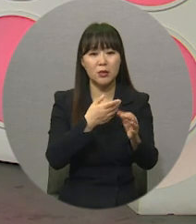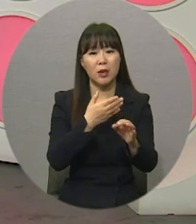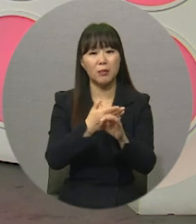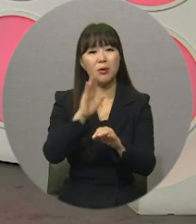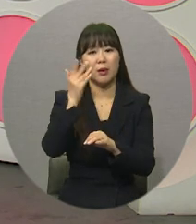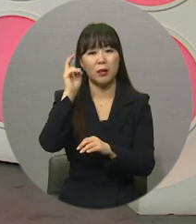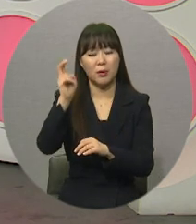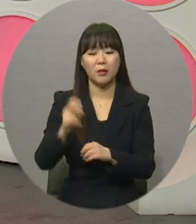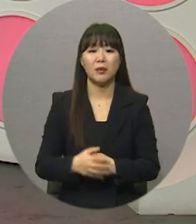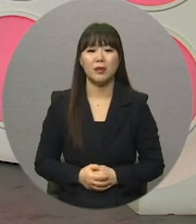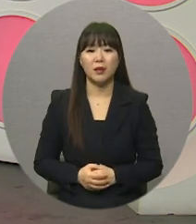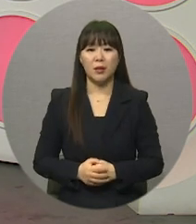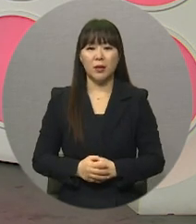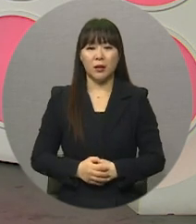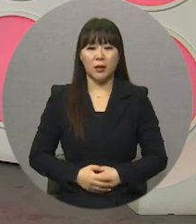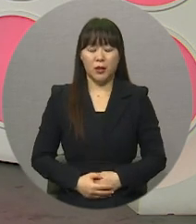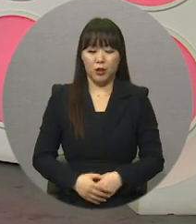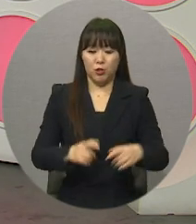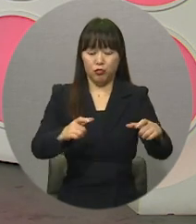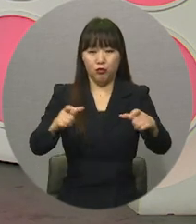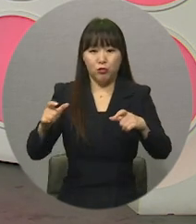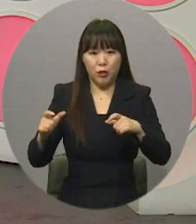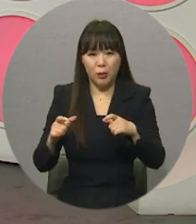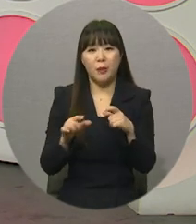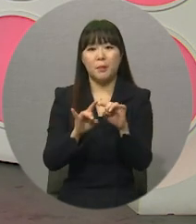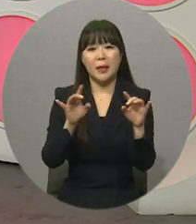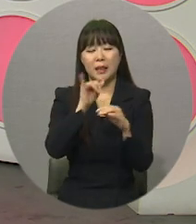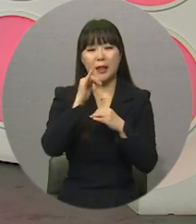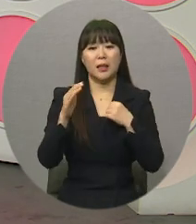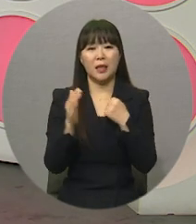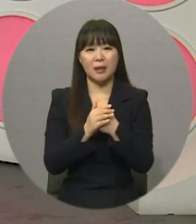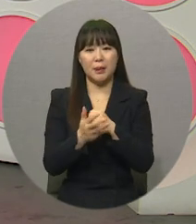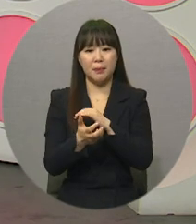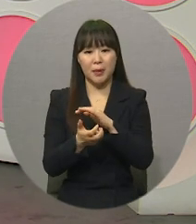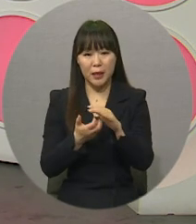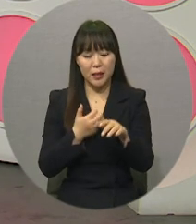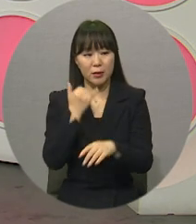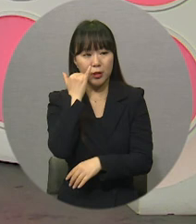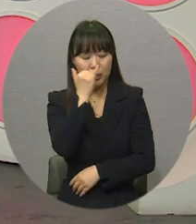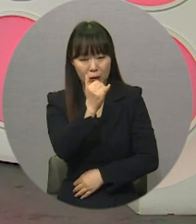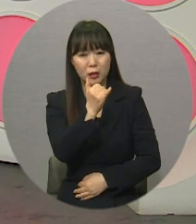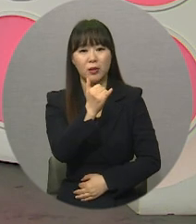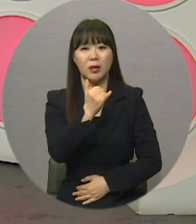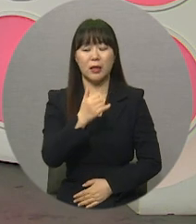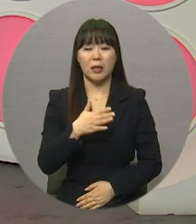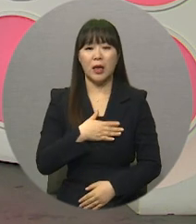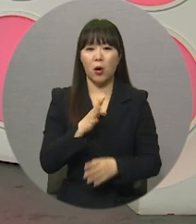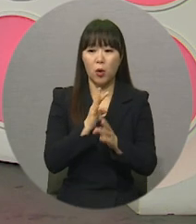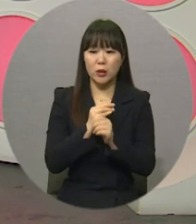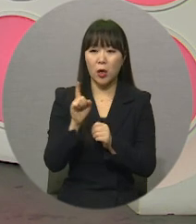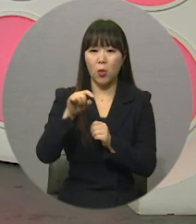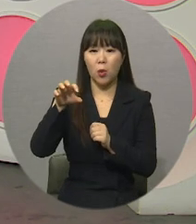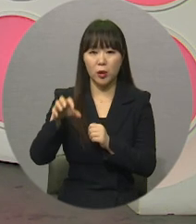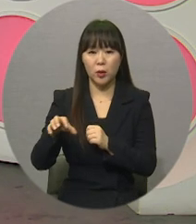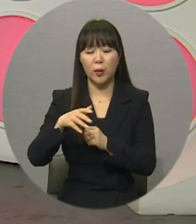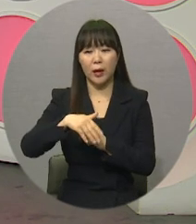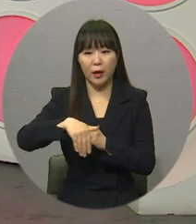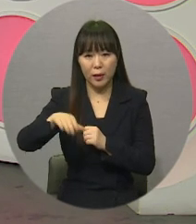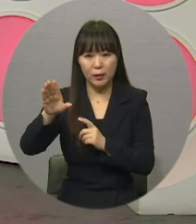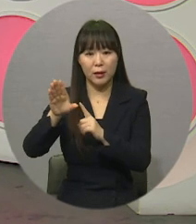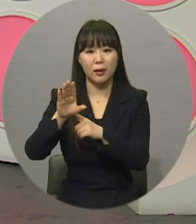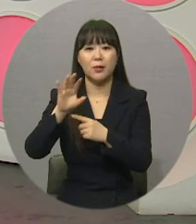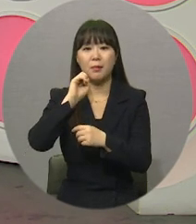하시면 될 거예요. 그러니까 아, 그 네. 군별로 이렇게 있으니까 네. 미리 이렇게 전화를 해서 내가 언제 어디로